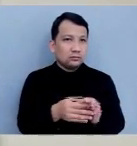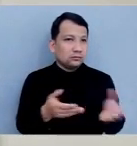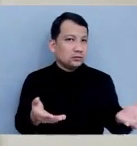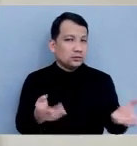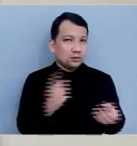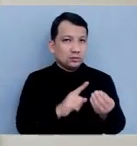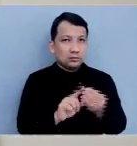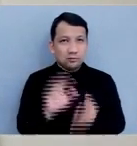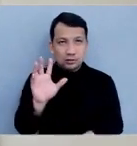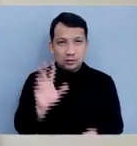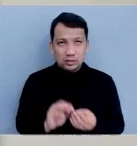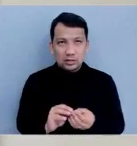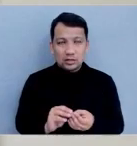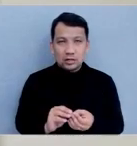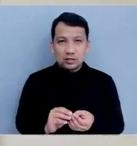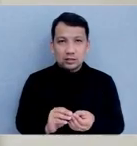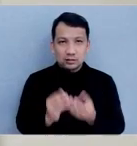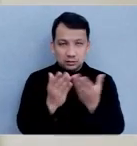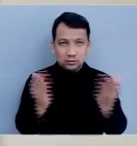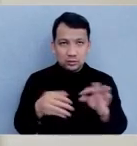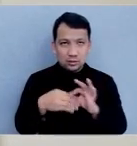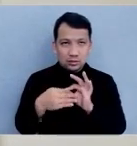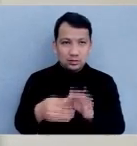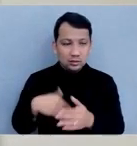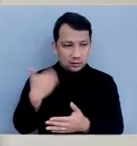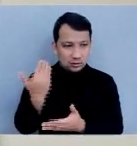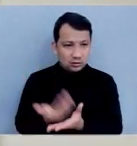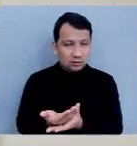namatay, parang allegedly na violent din.